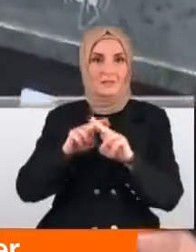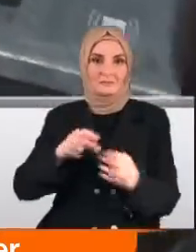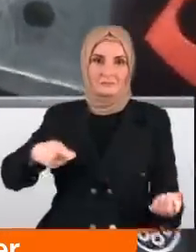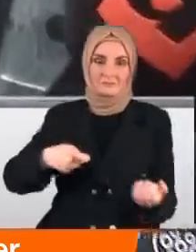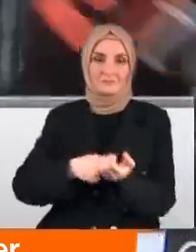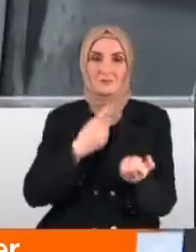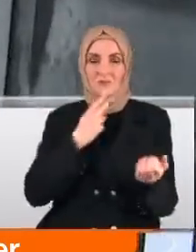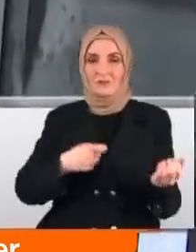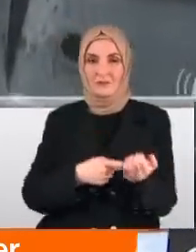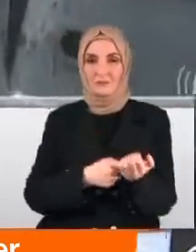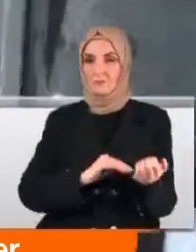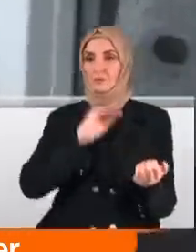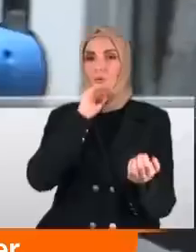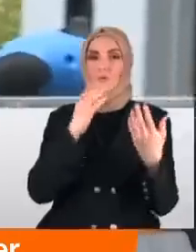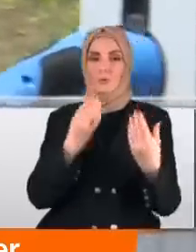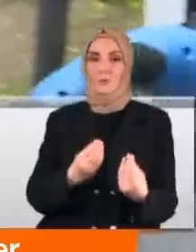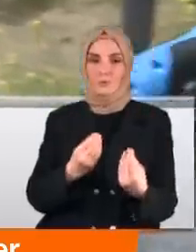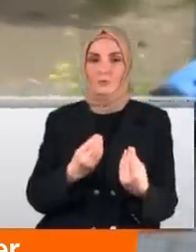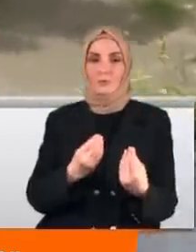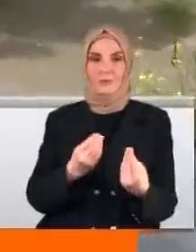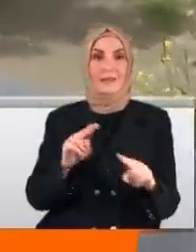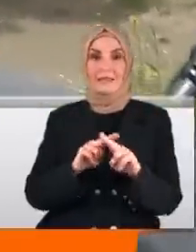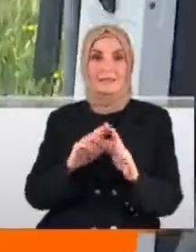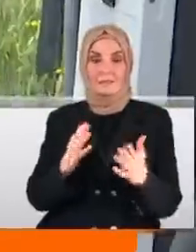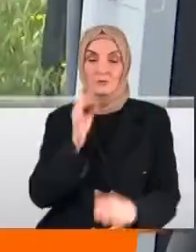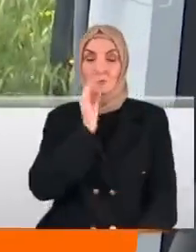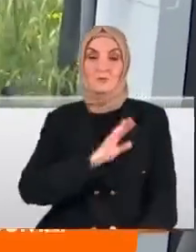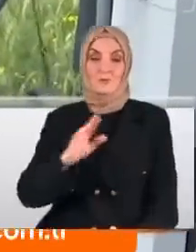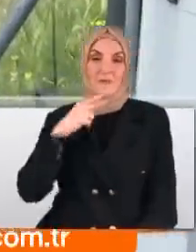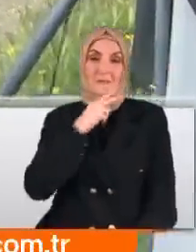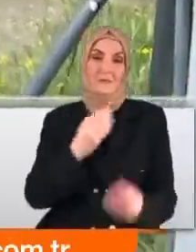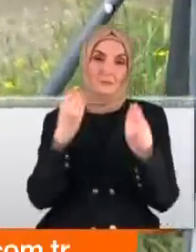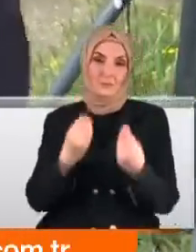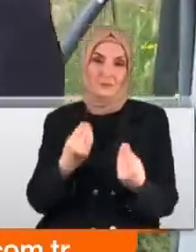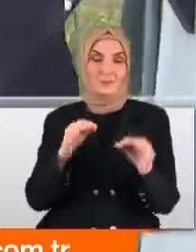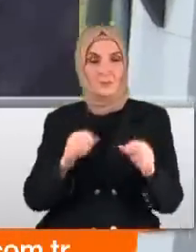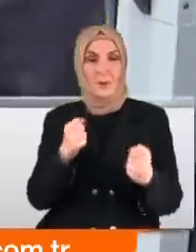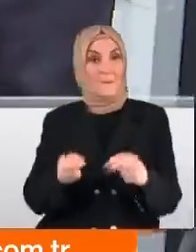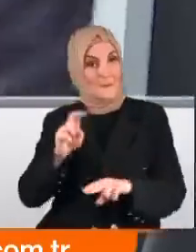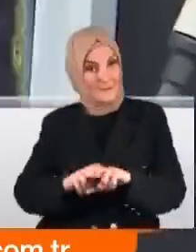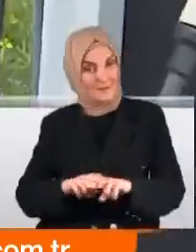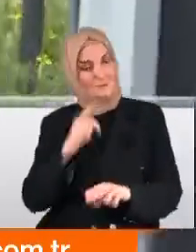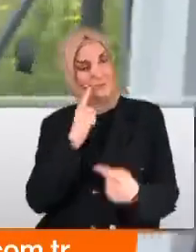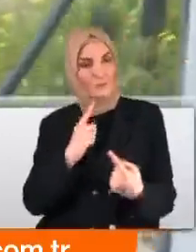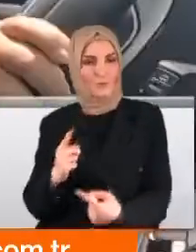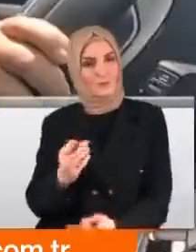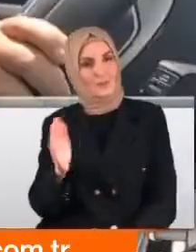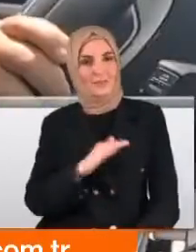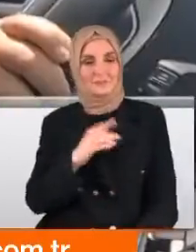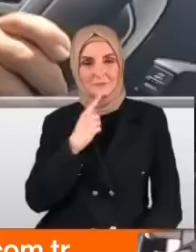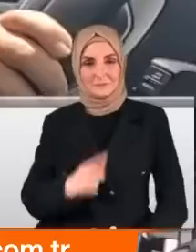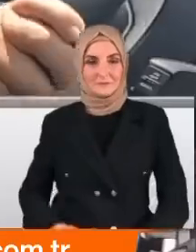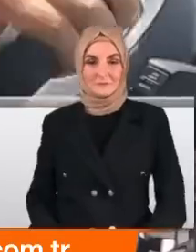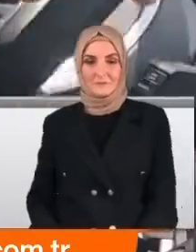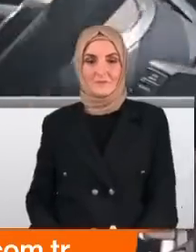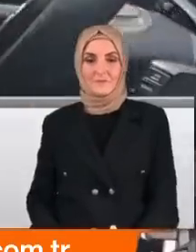enerjisini beğeniyor musun Sayın Bakan? Çok güzel. Enerjisi süper, rengi de harika. Zaten arabaya binince de göreceğiz. O zaman geçelim. Hadi bakalım. Türkiye geleli